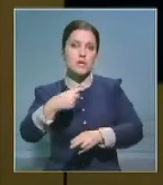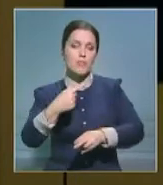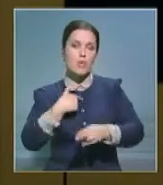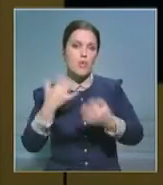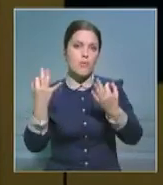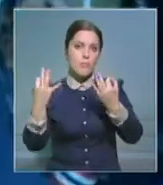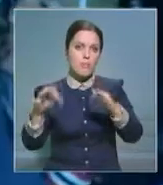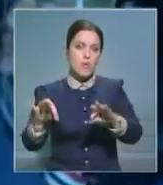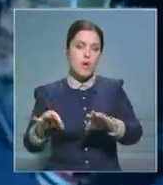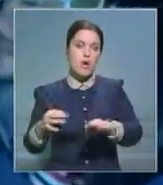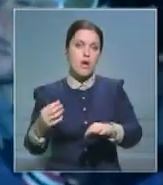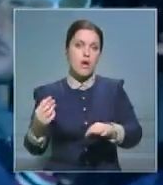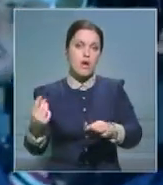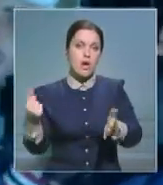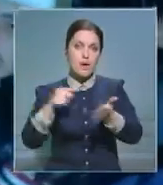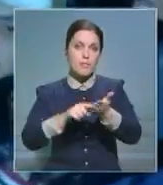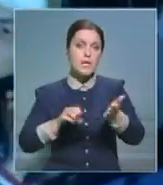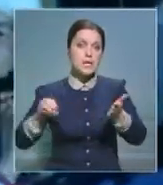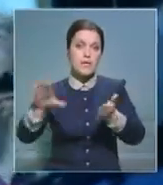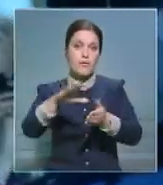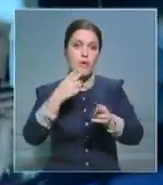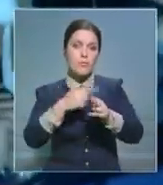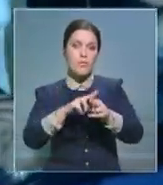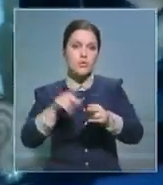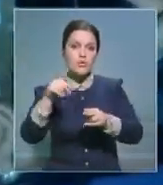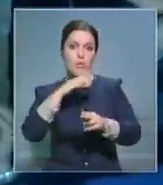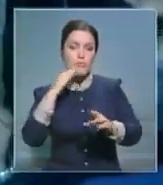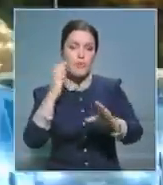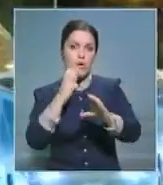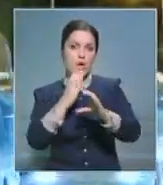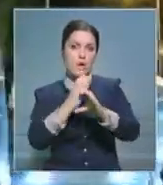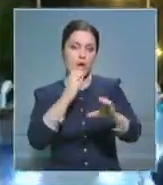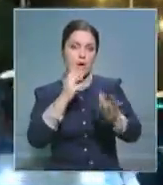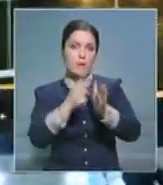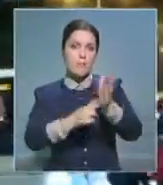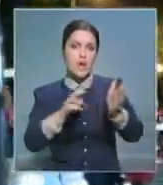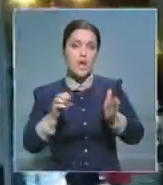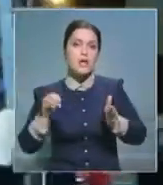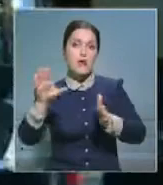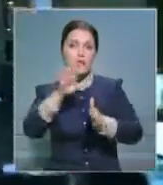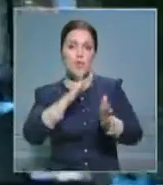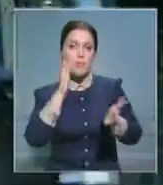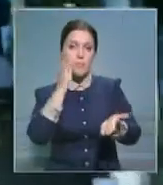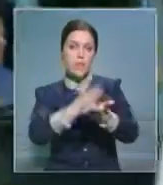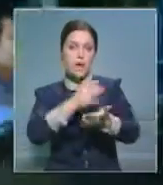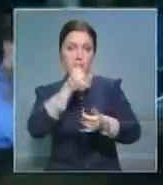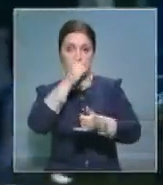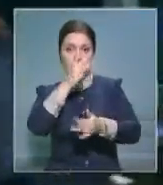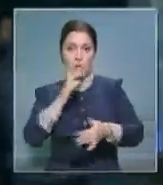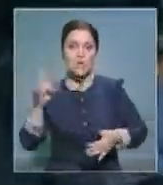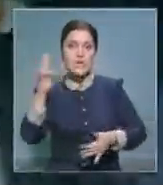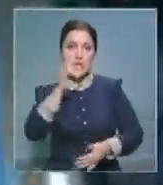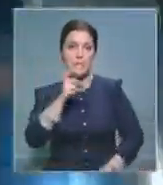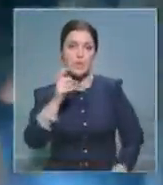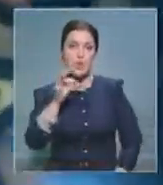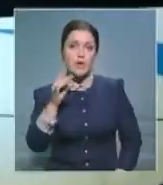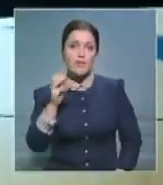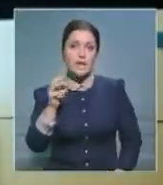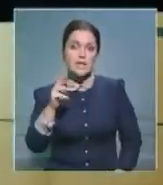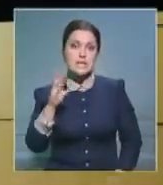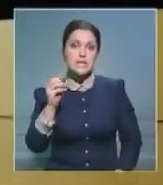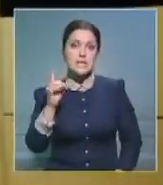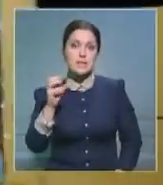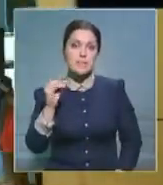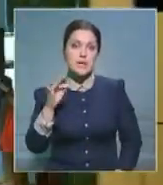дальше. Из-за этого там скопились тысячи контейнеров, которые направлялись в Европу. Отмечу, с ноября Словения, Хорватия, Сербия и